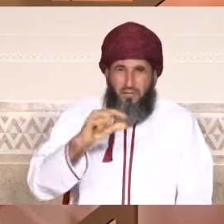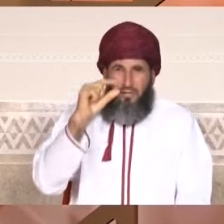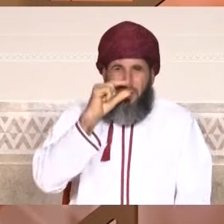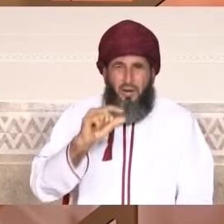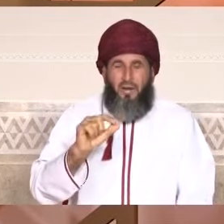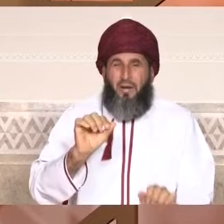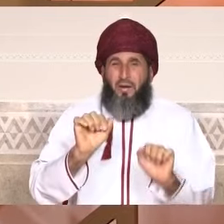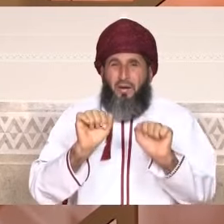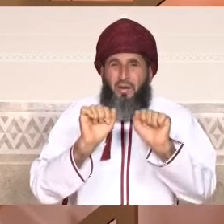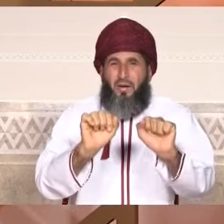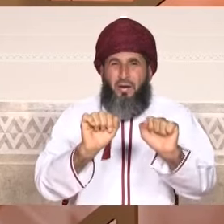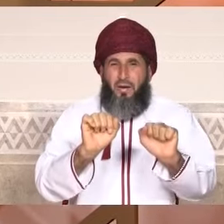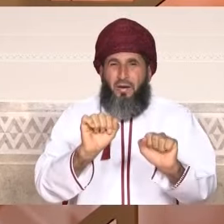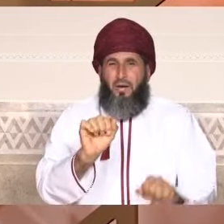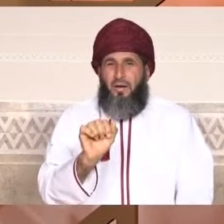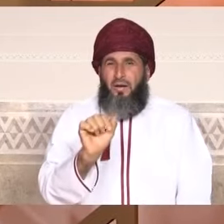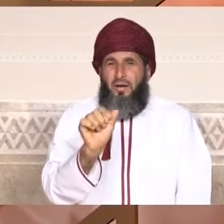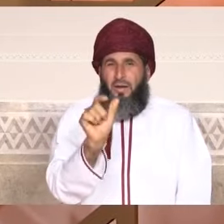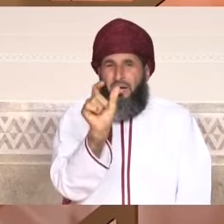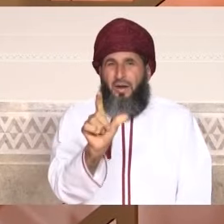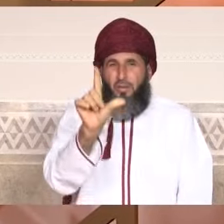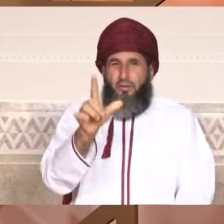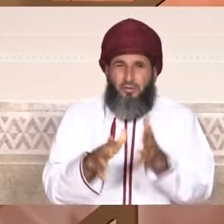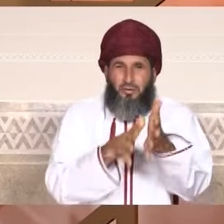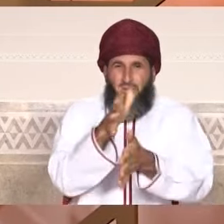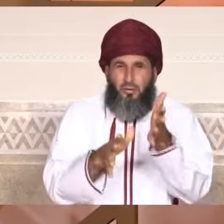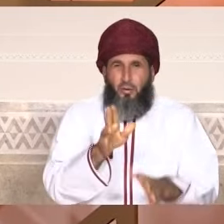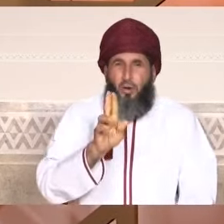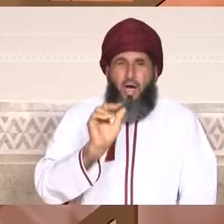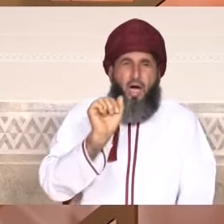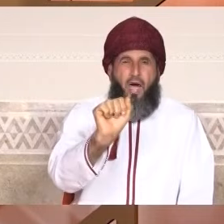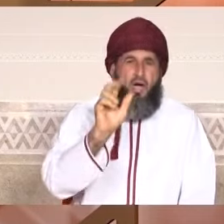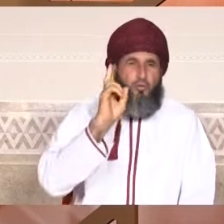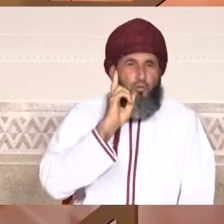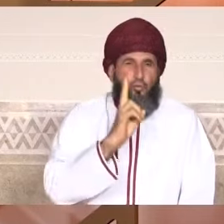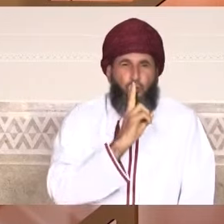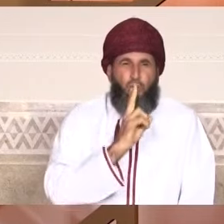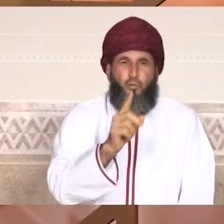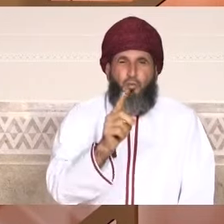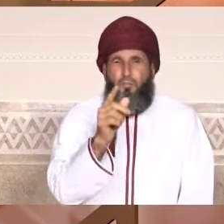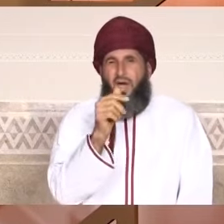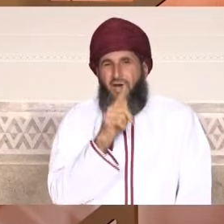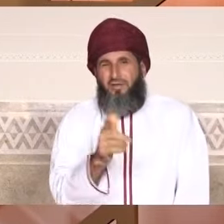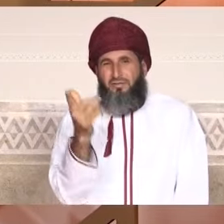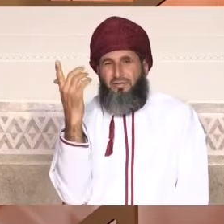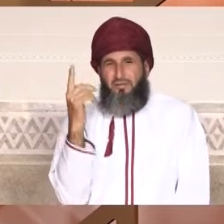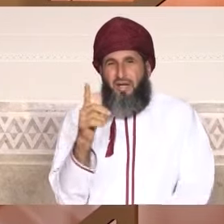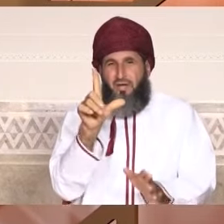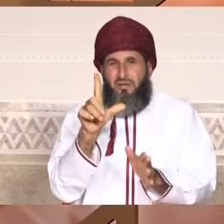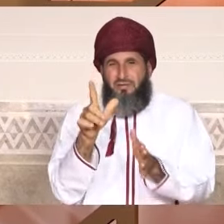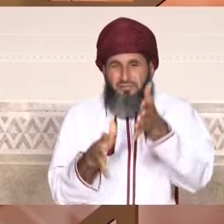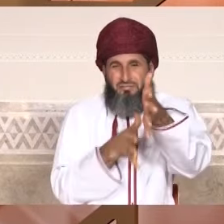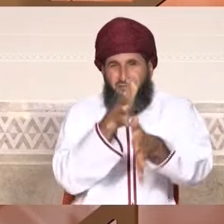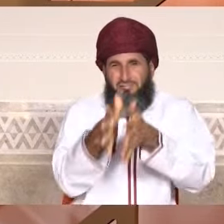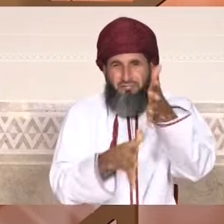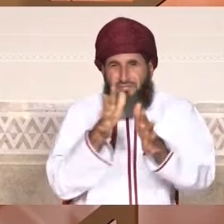التي خصصناها للغة الإشارة، لهذه الفئة الراقية كما تحدثنا بالأمس، والتي تستخدم لغة